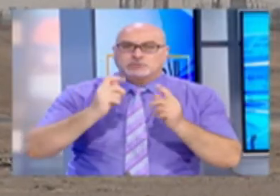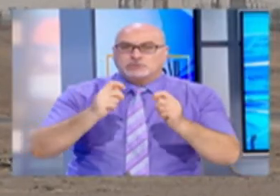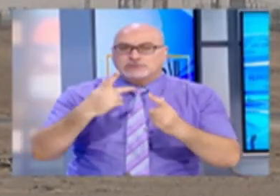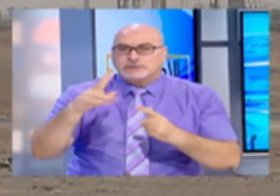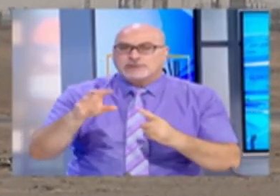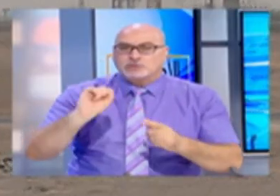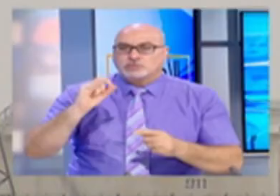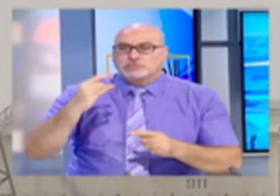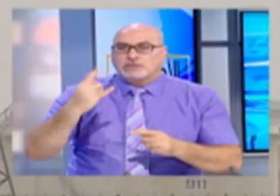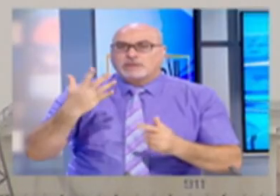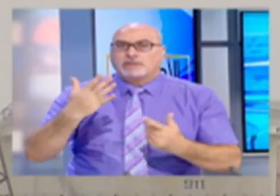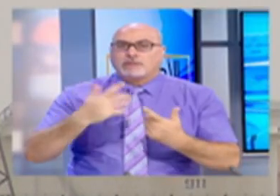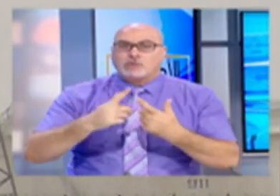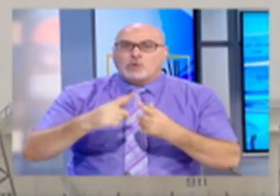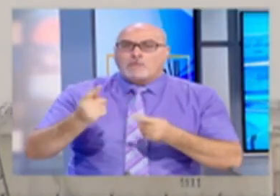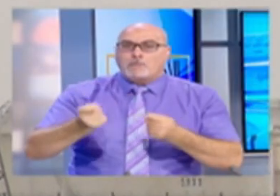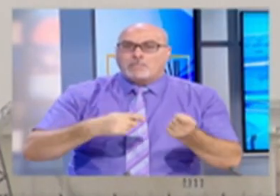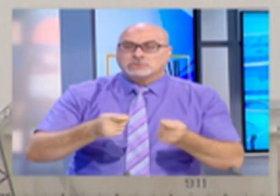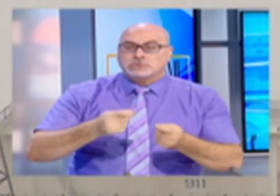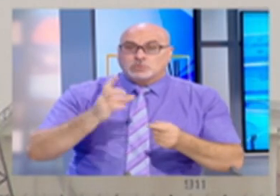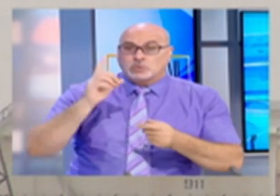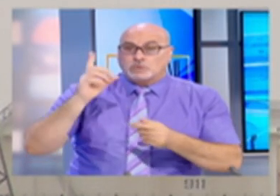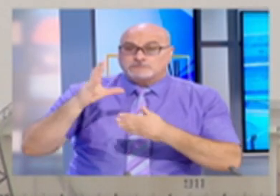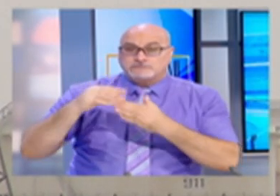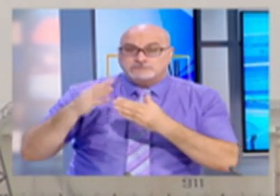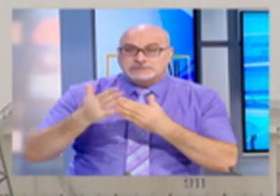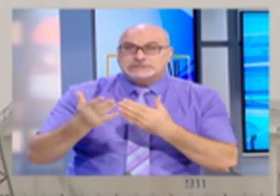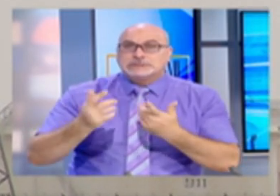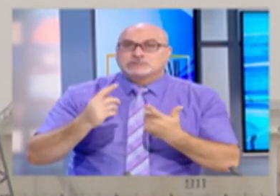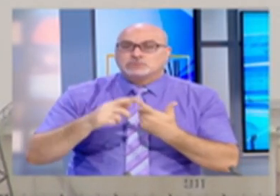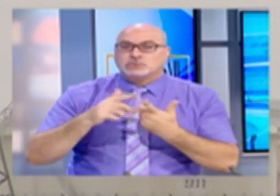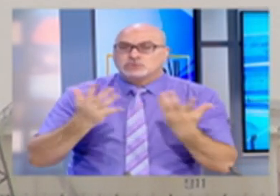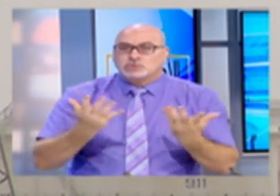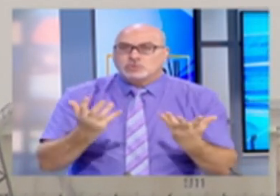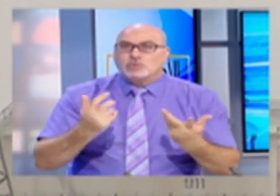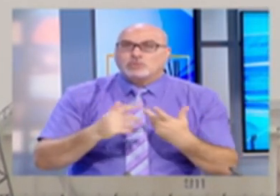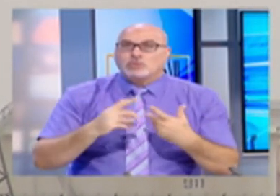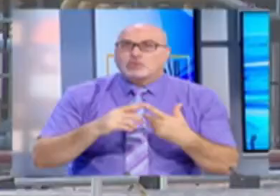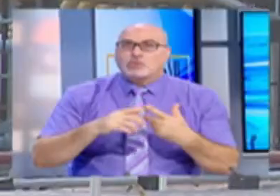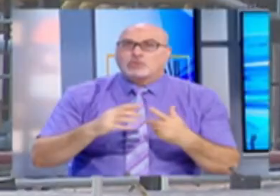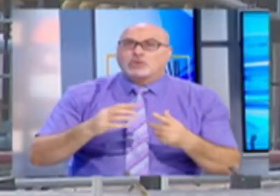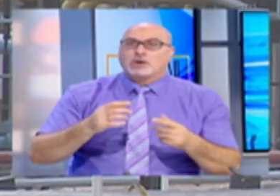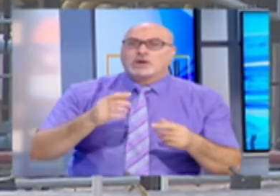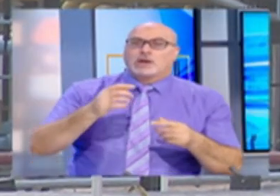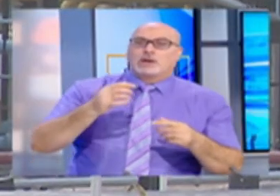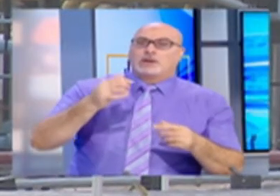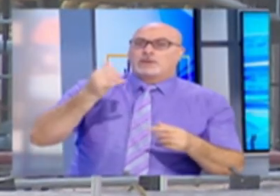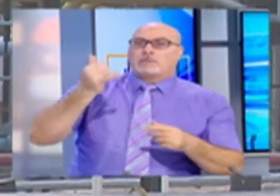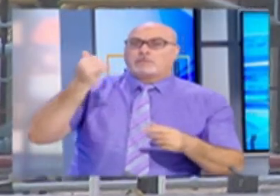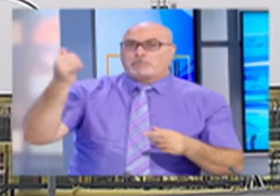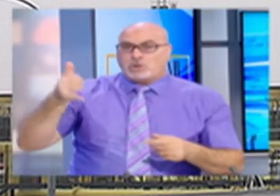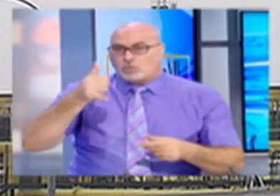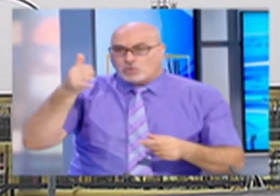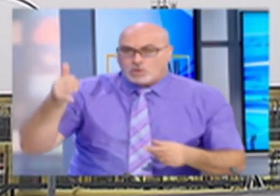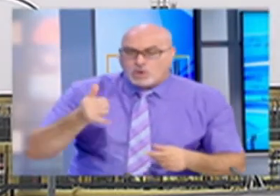لا سيما ما تعلق بالعملة الصعبة والحفاظ على قدرات الإنتاج، خاصة تكرير البترول والمواد المشتقة،